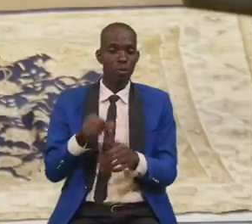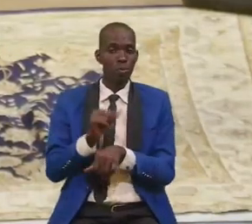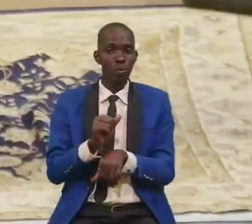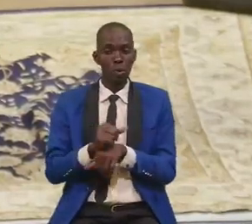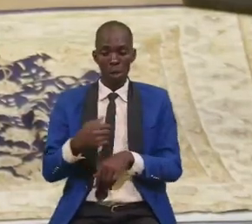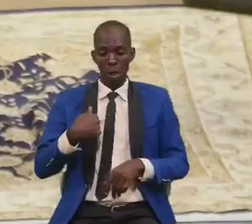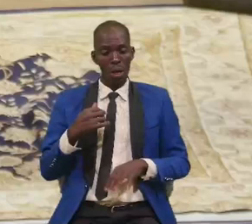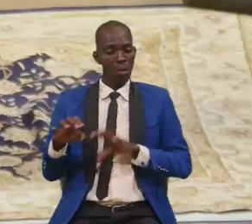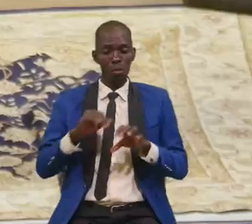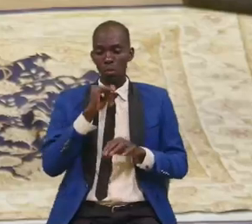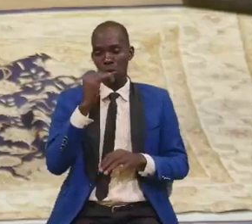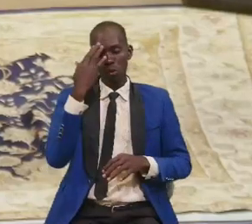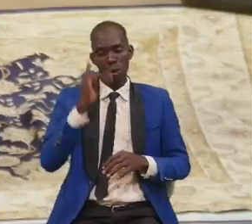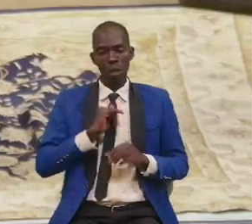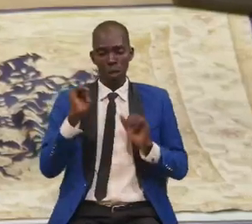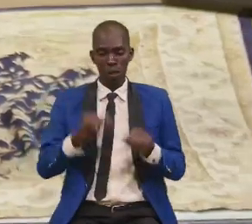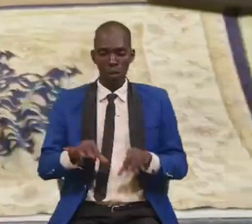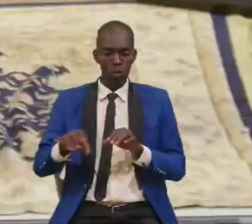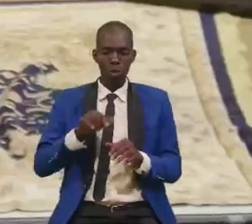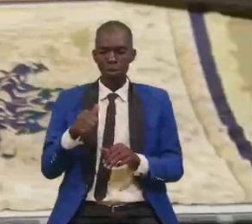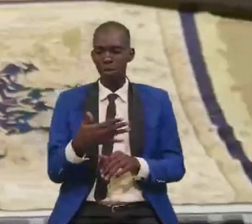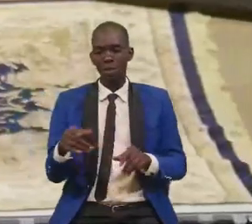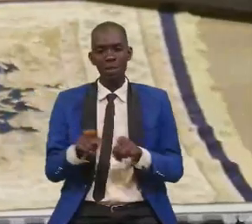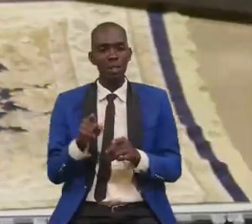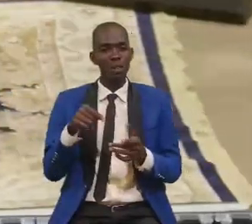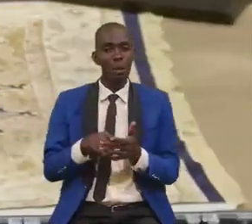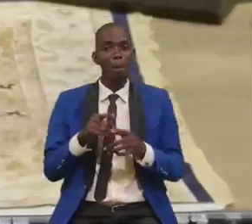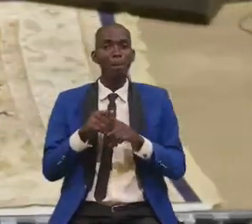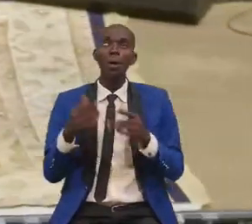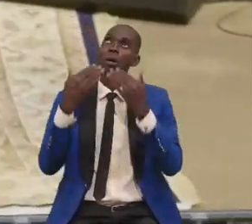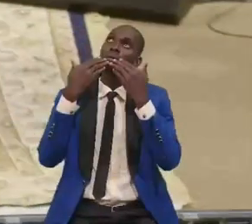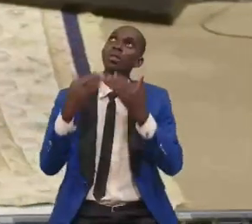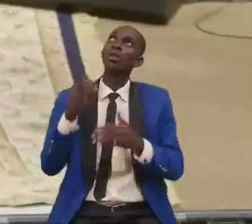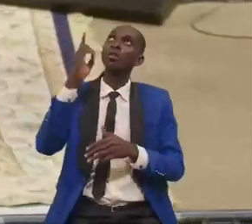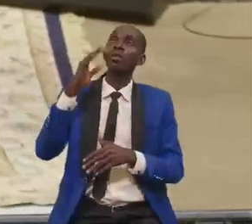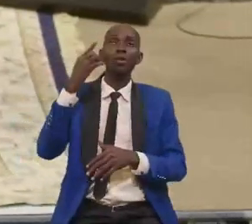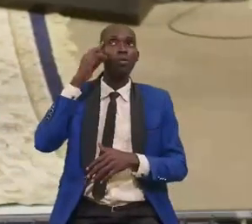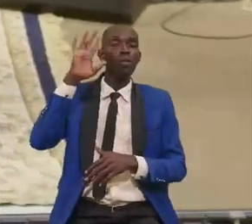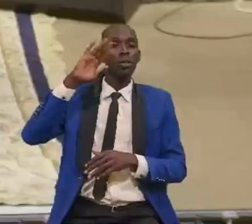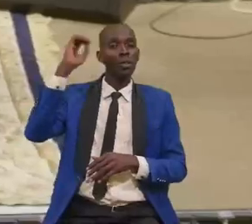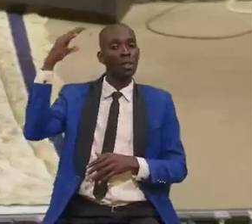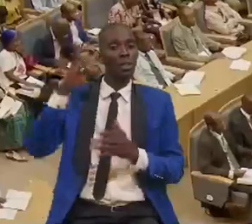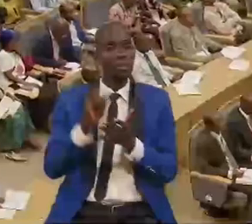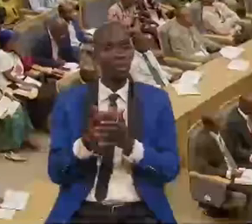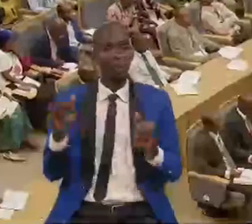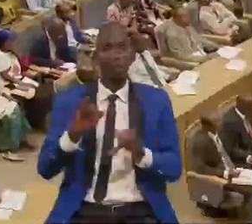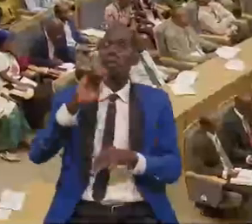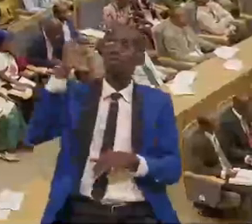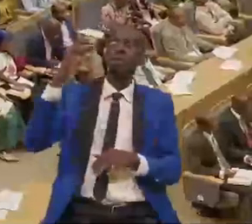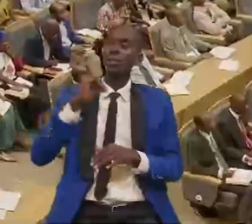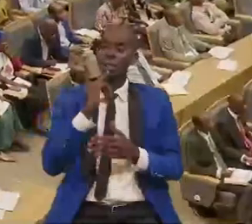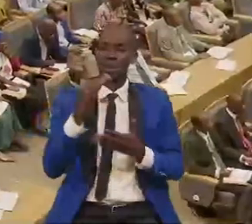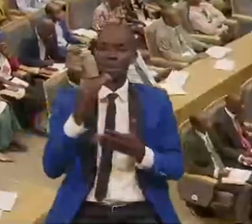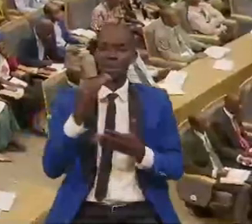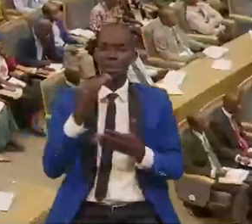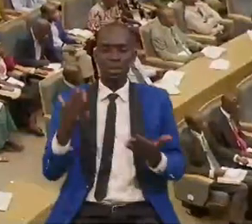pas que je pouvais faire quelque chose comme ça. Mais Dieu merci pour sa grâce. Cette même grâce est disponible pour toi.